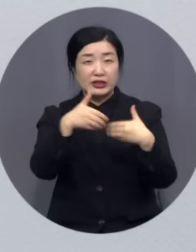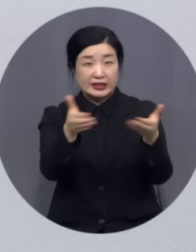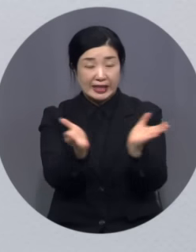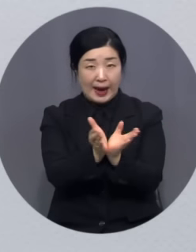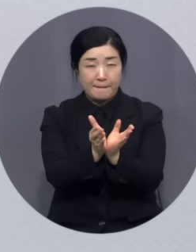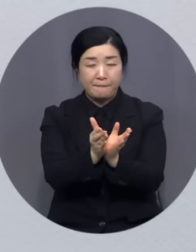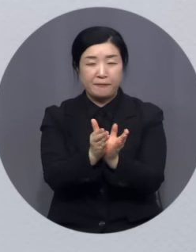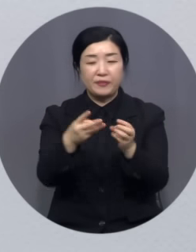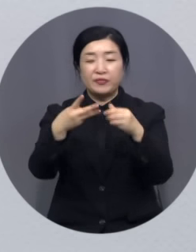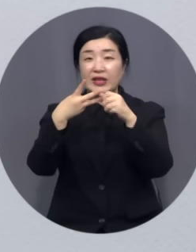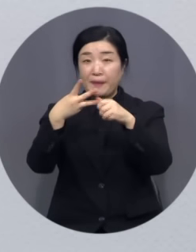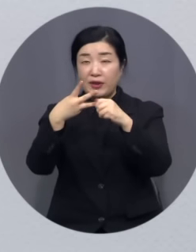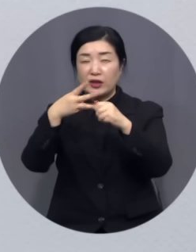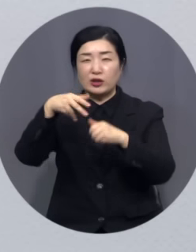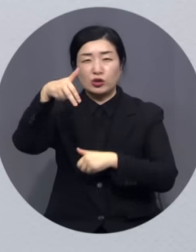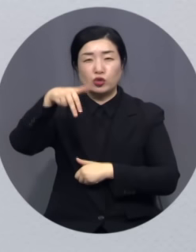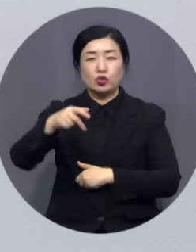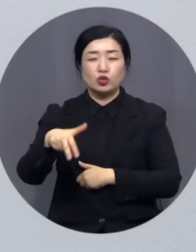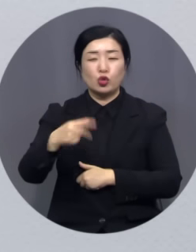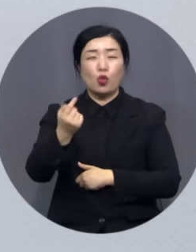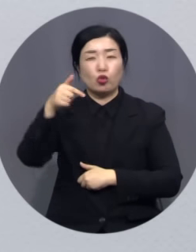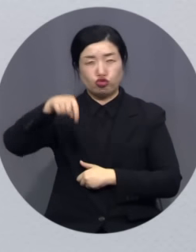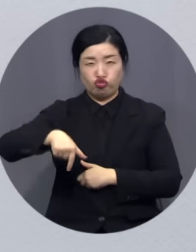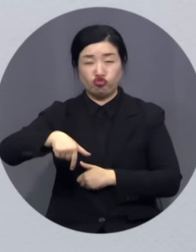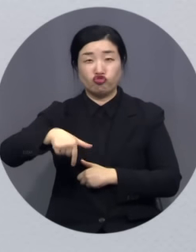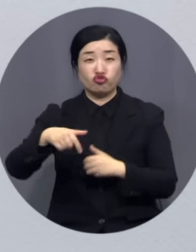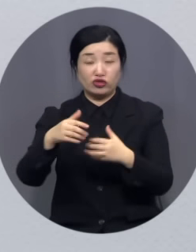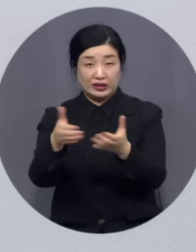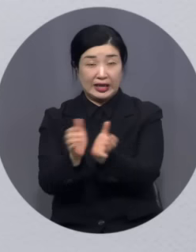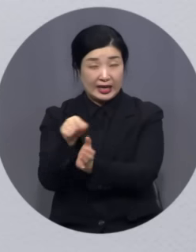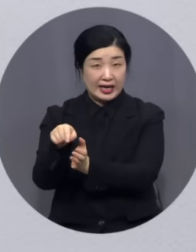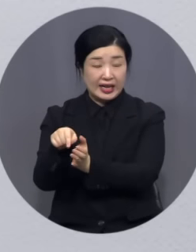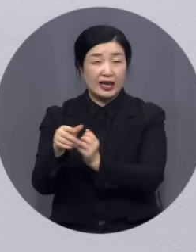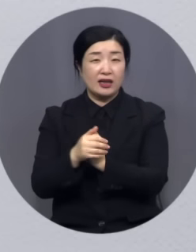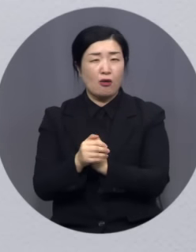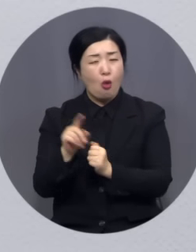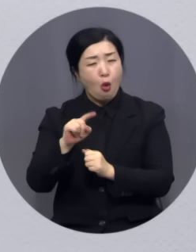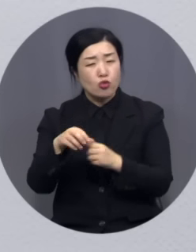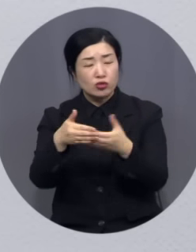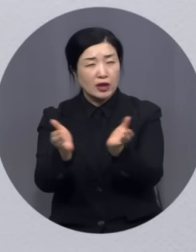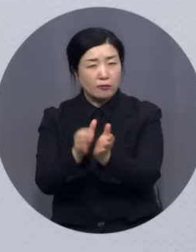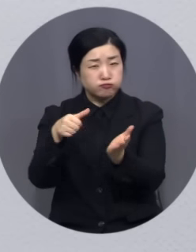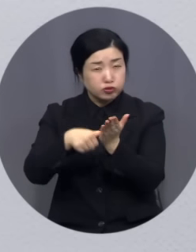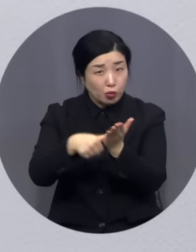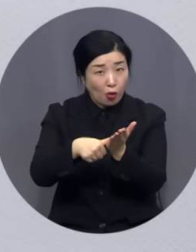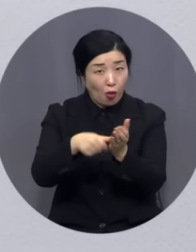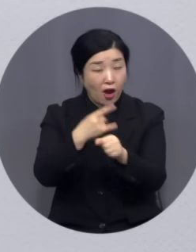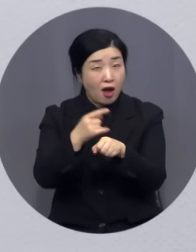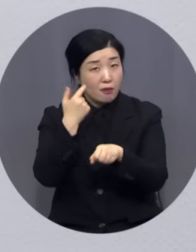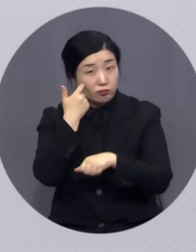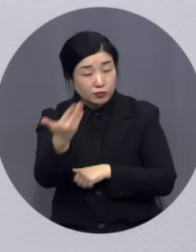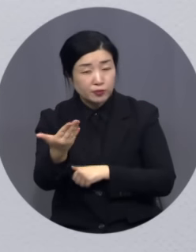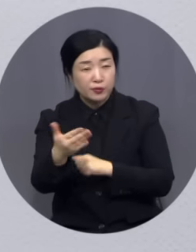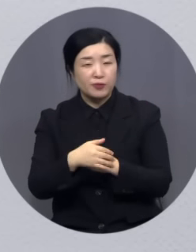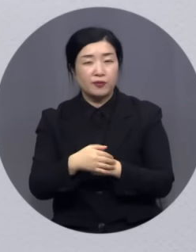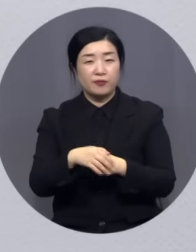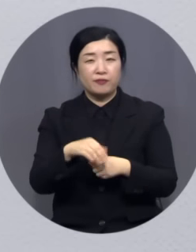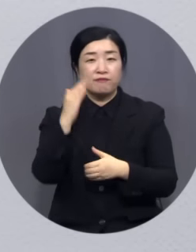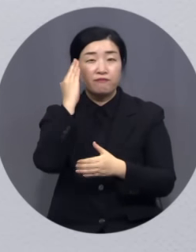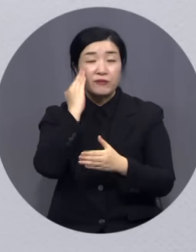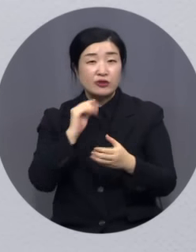조국 혁신 당이 99% 있습니다 비례대표 선거에서 어느 정당에 투표하겠다는 질문에는 더불어민주